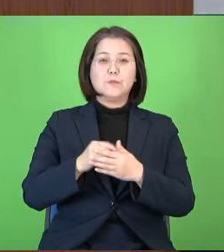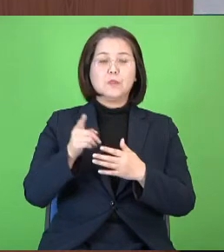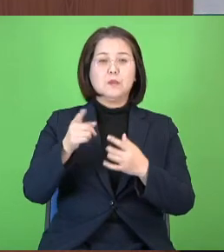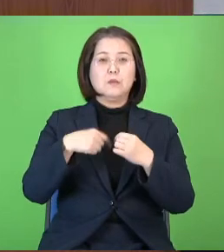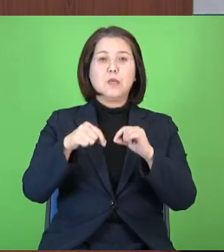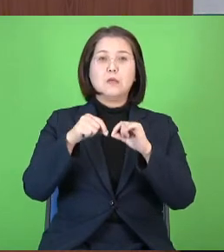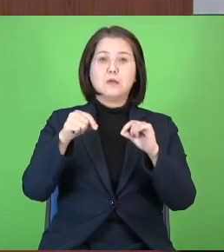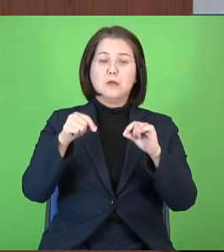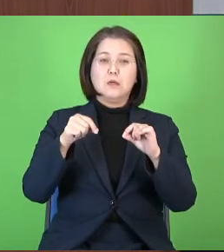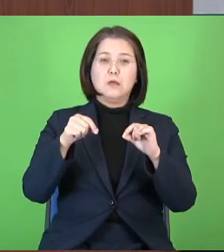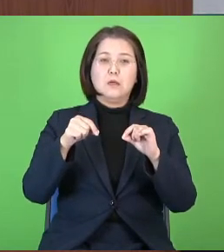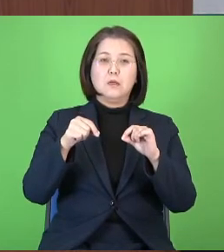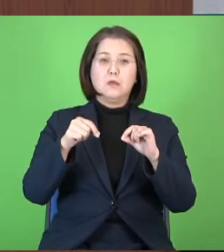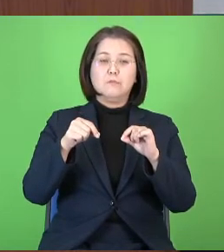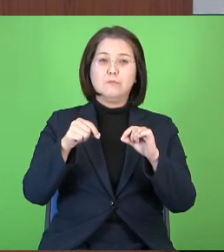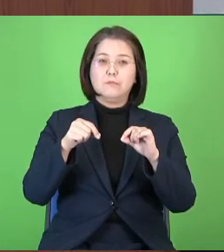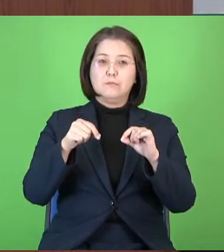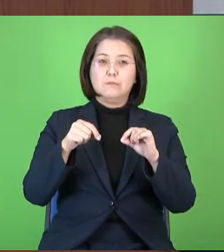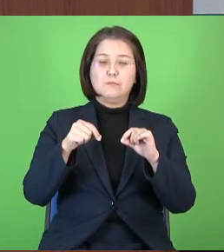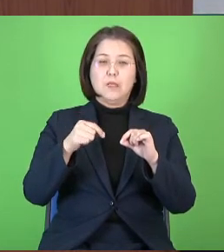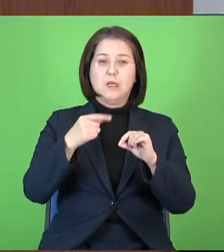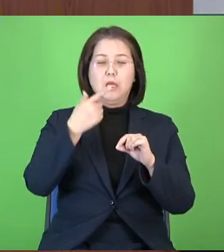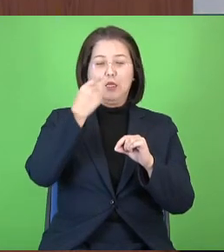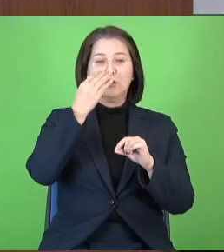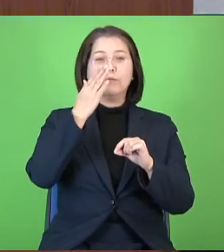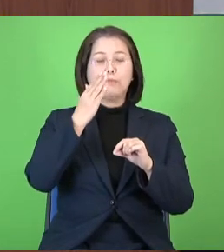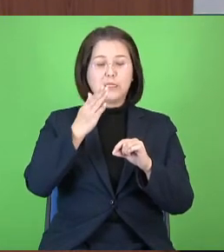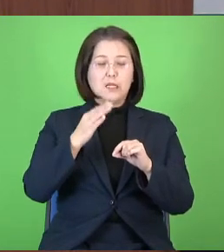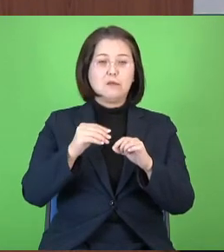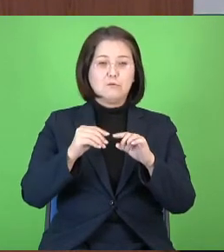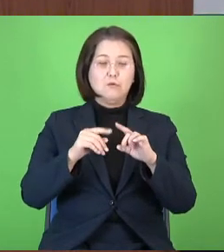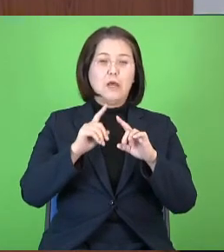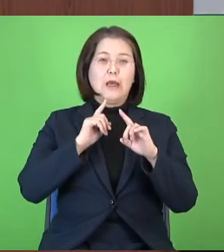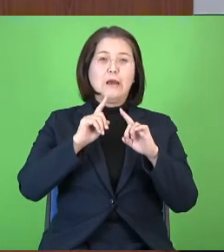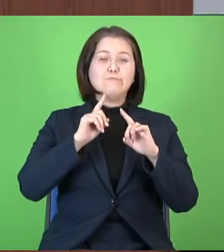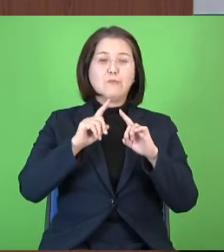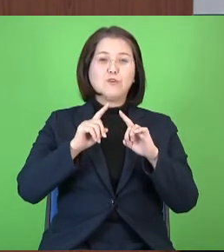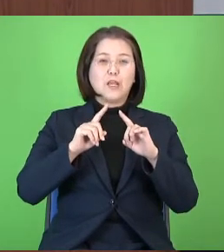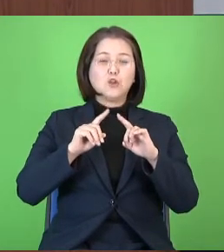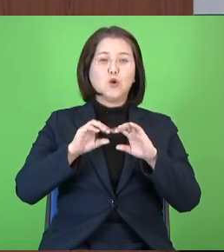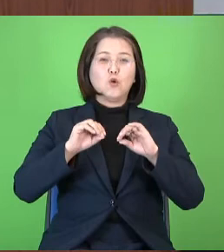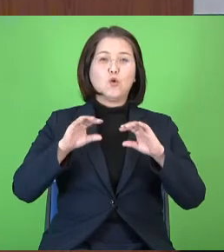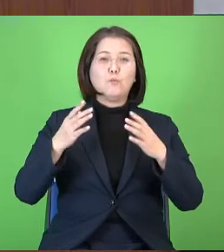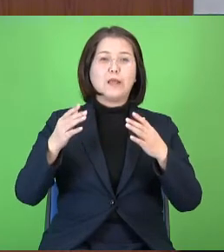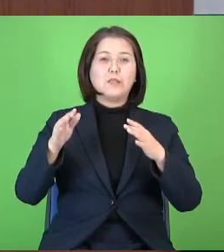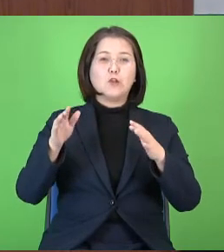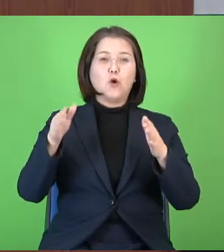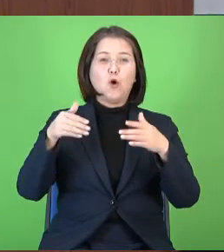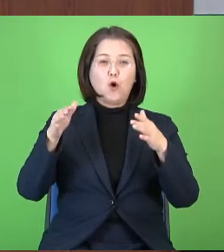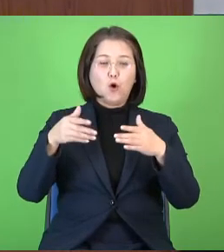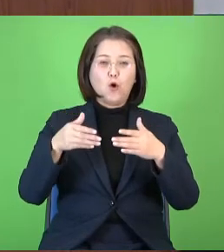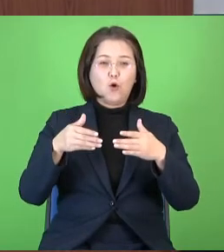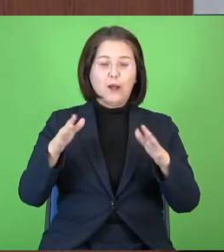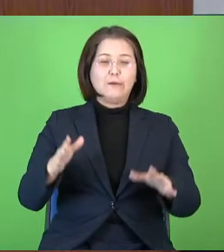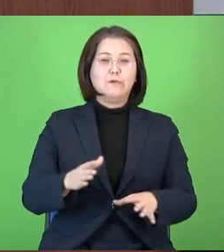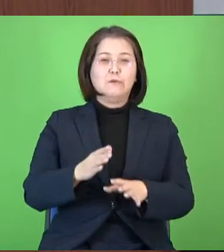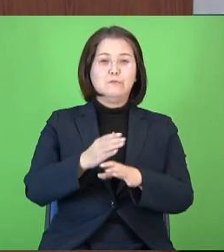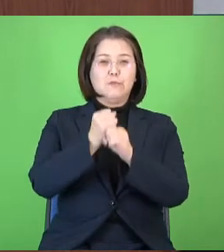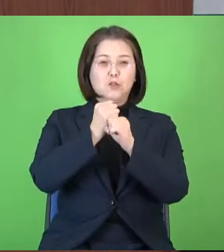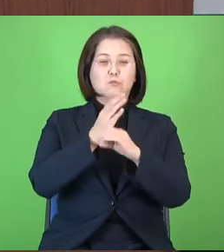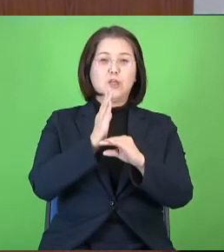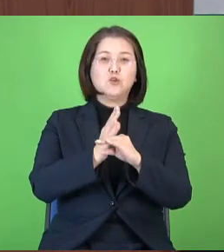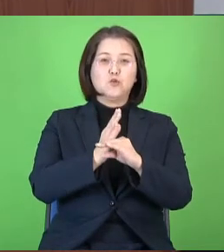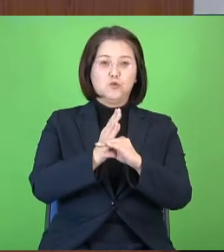て今あのpublic 右手もう終わったんですけど aふふふまだ今パクリ込めて来していうところでござい